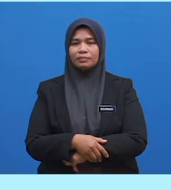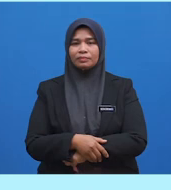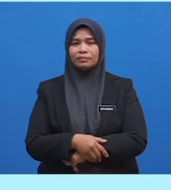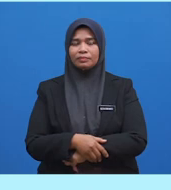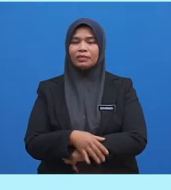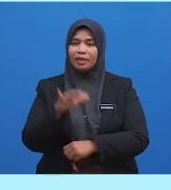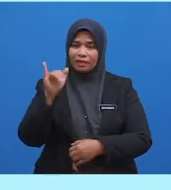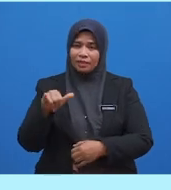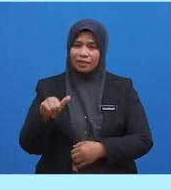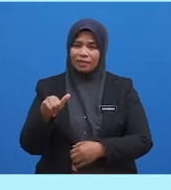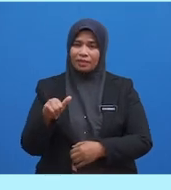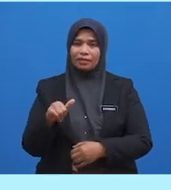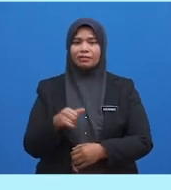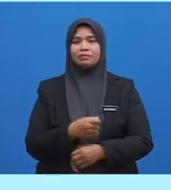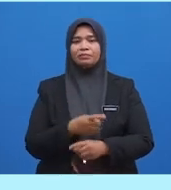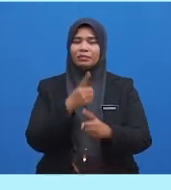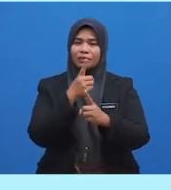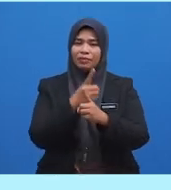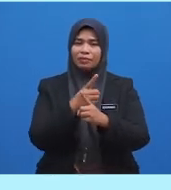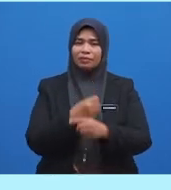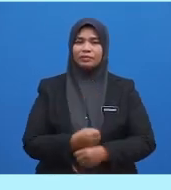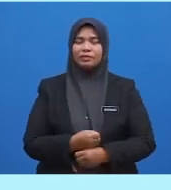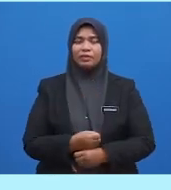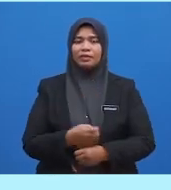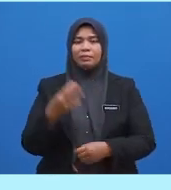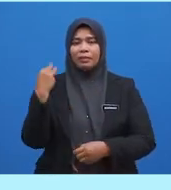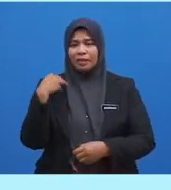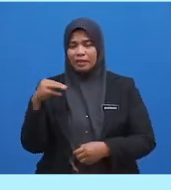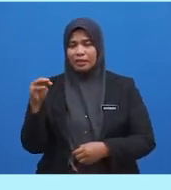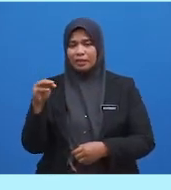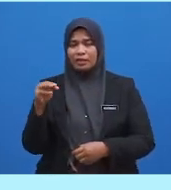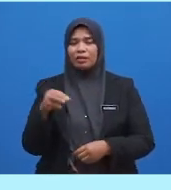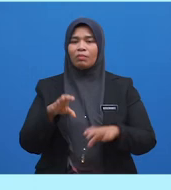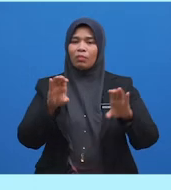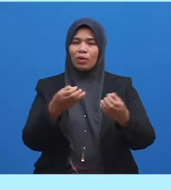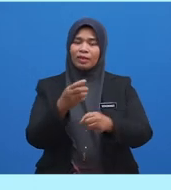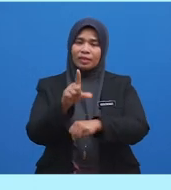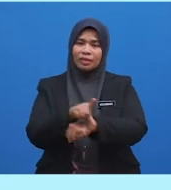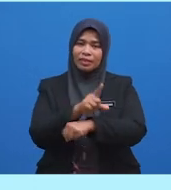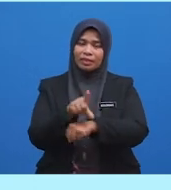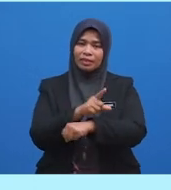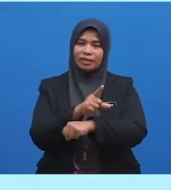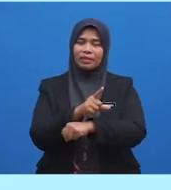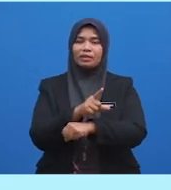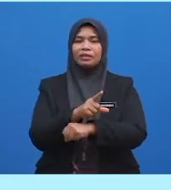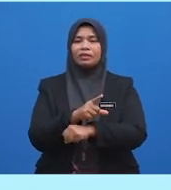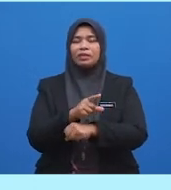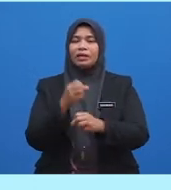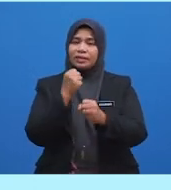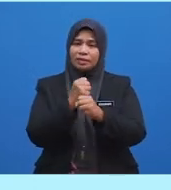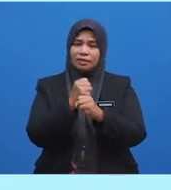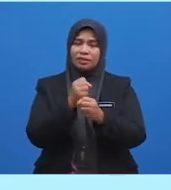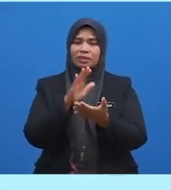Iya memang betul mereka membuat Latihan Kerja